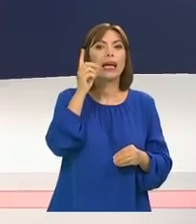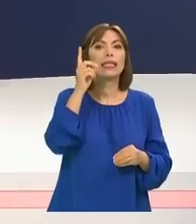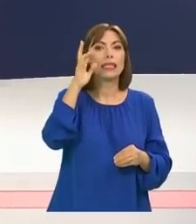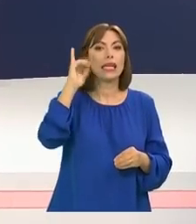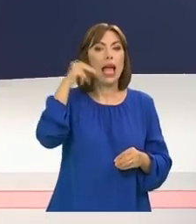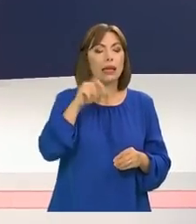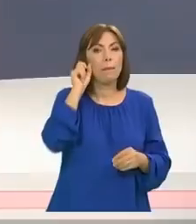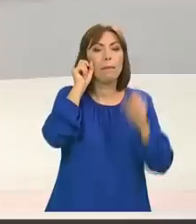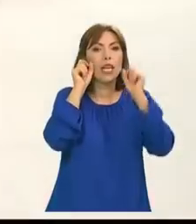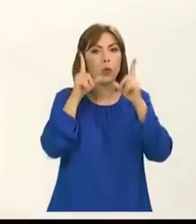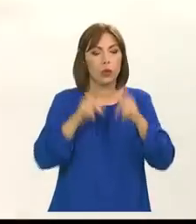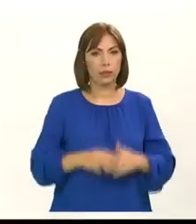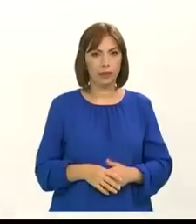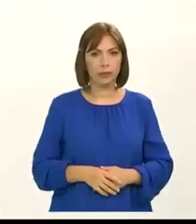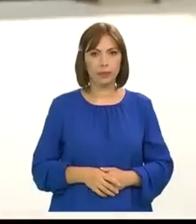Minune.